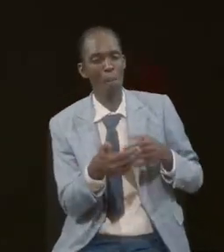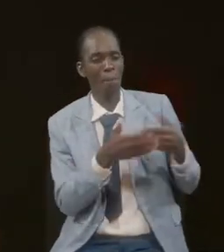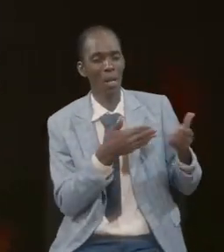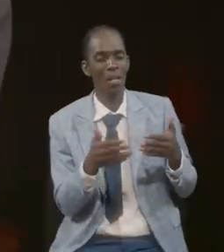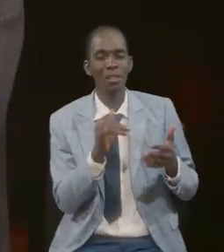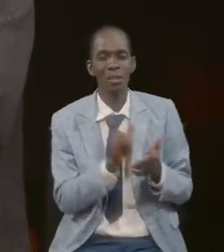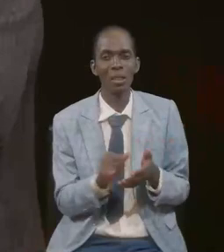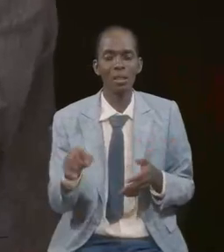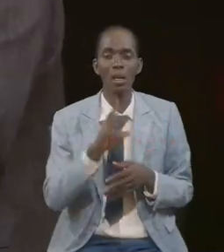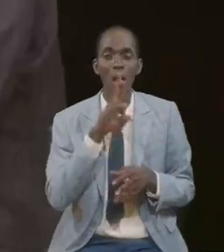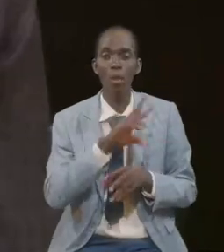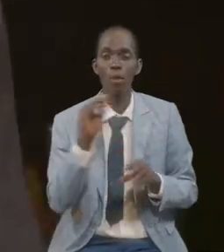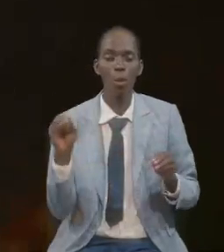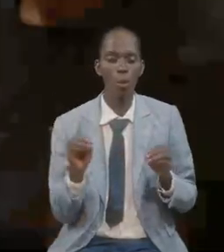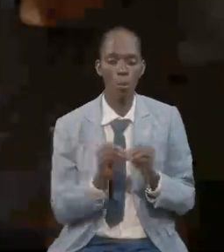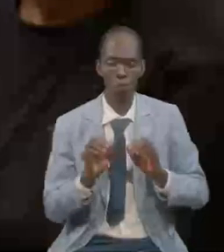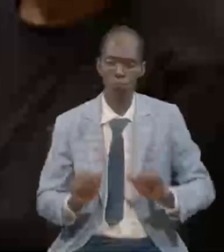et